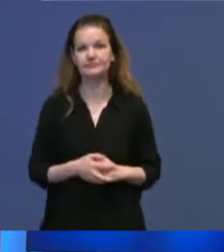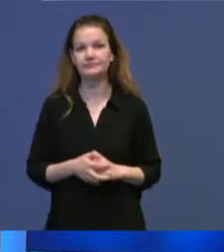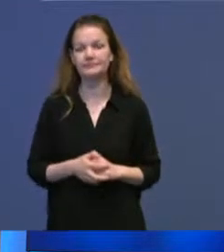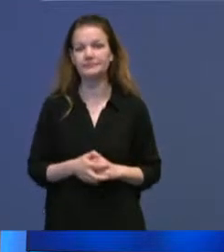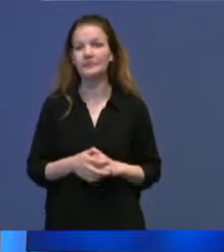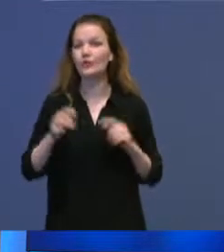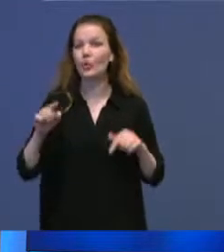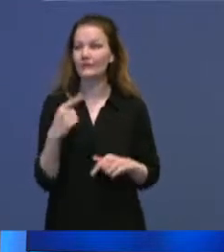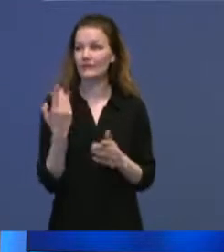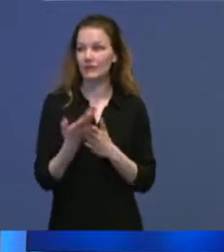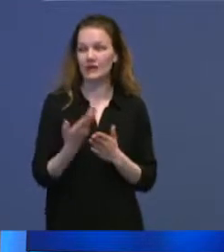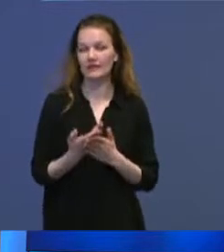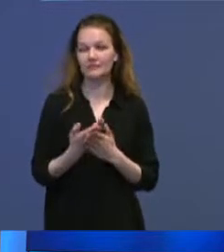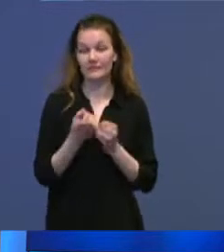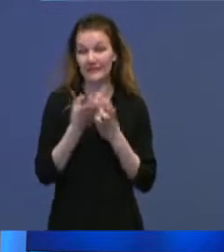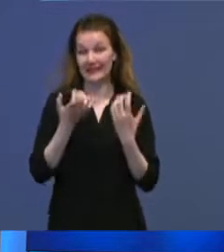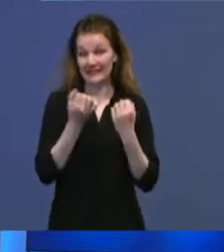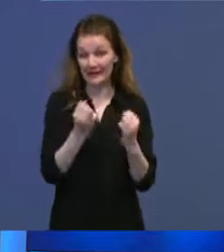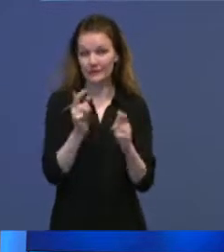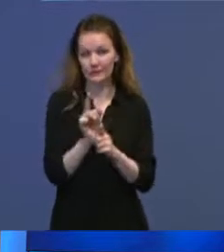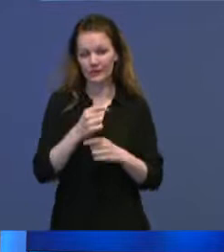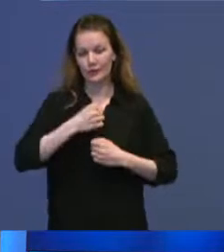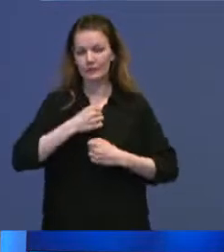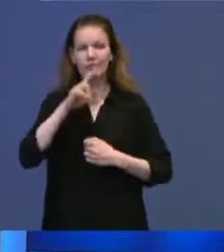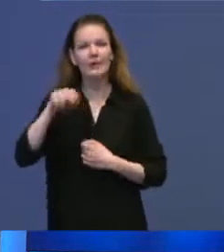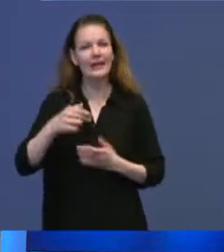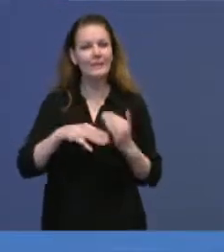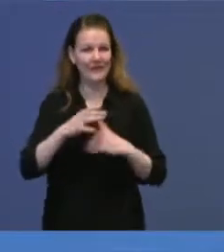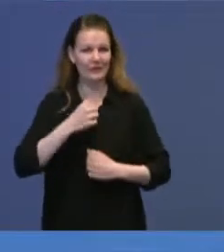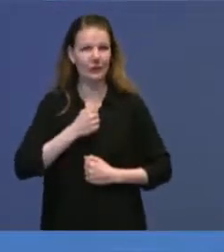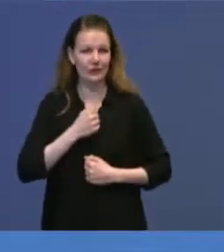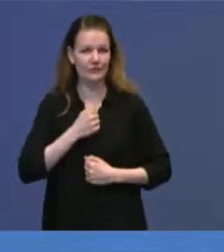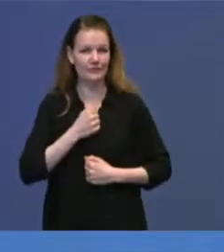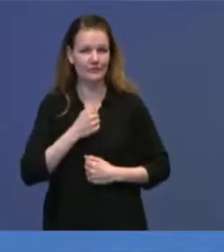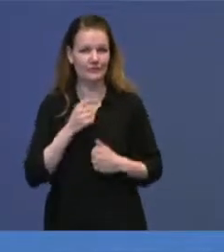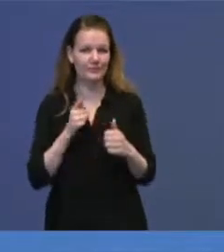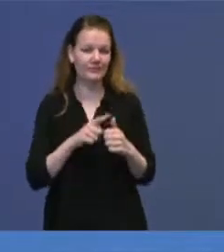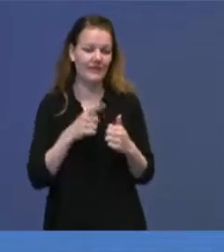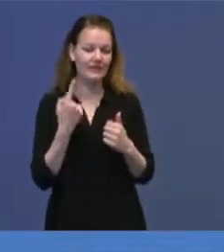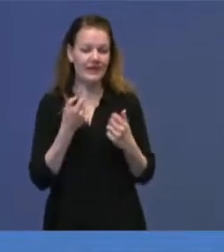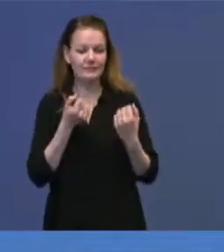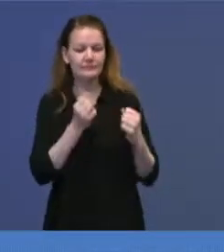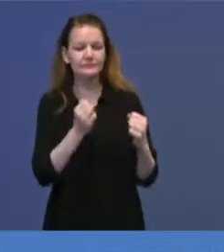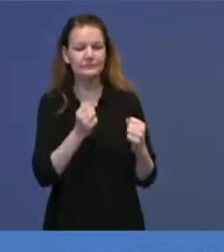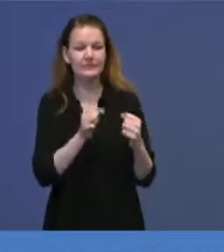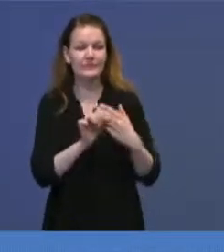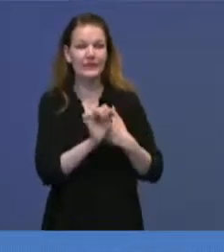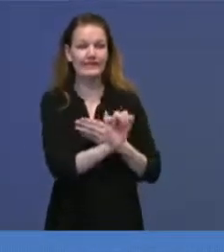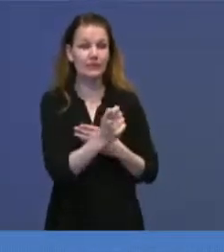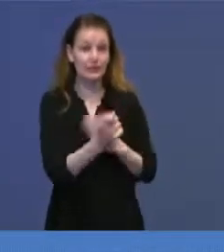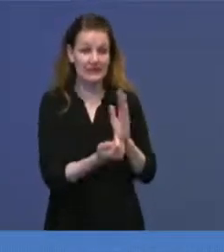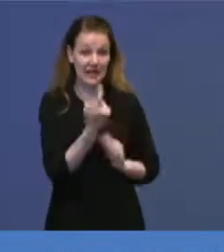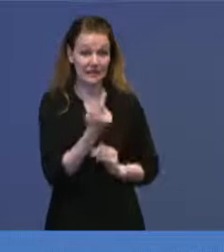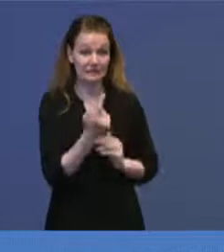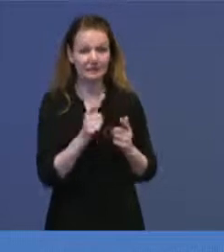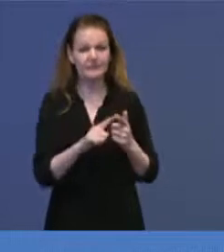en rekke tiltak for å trygge Norge. Vi tar grep for å forhindre at noe skjer, og vi vil